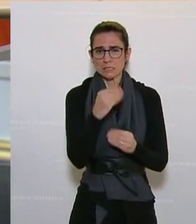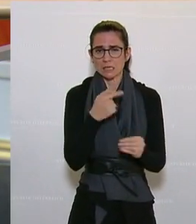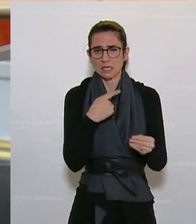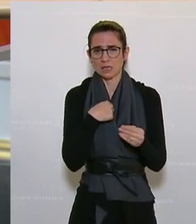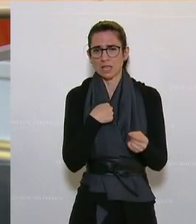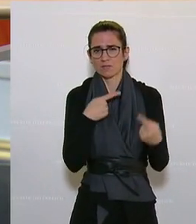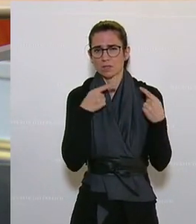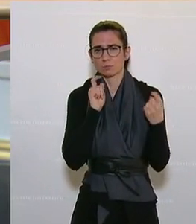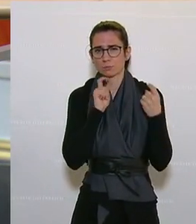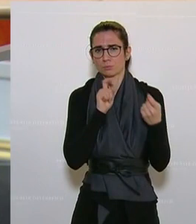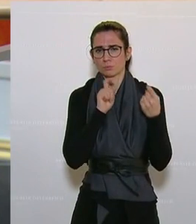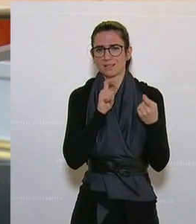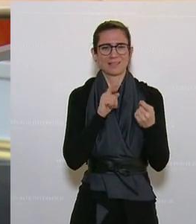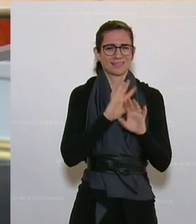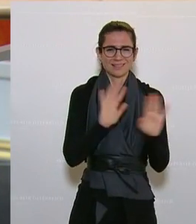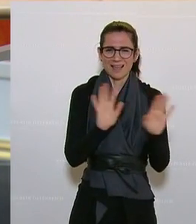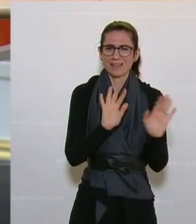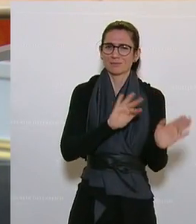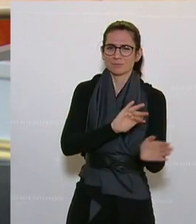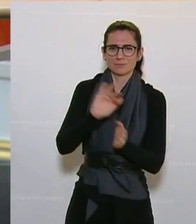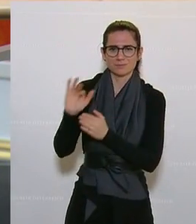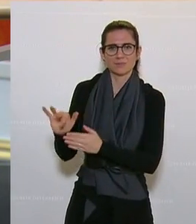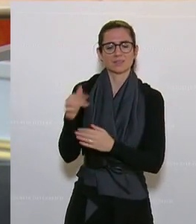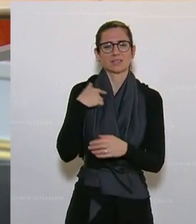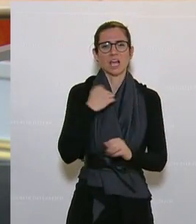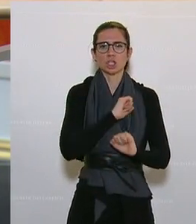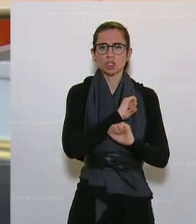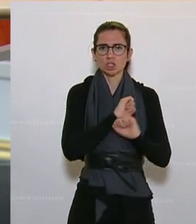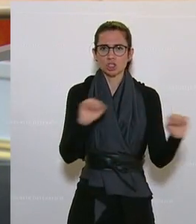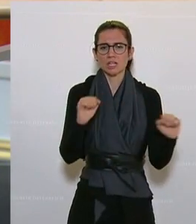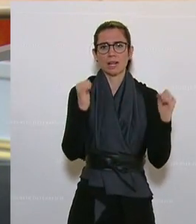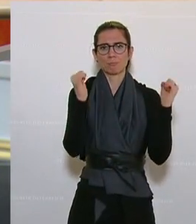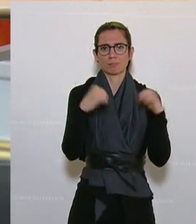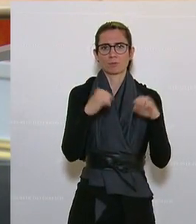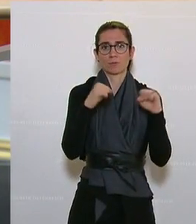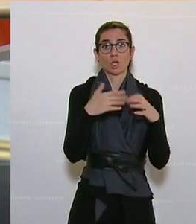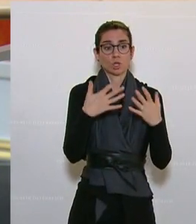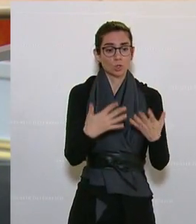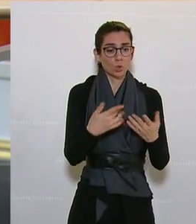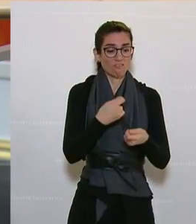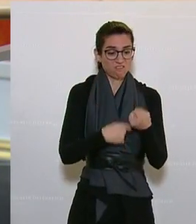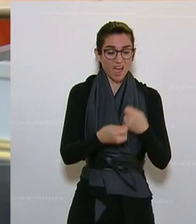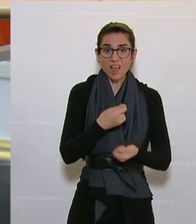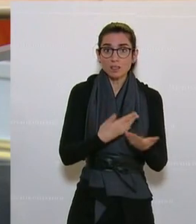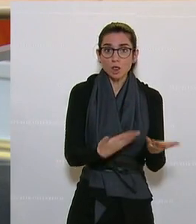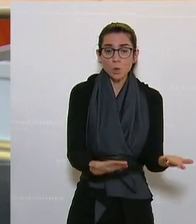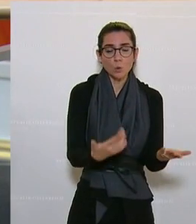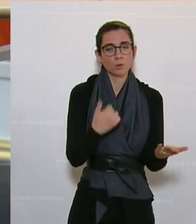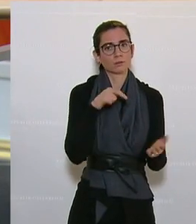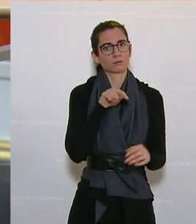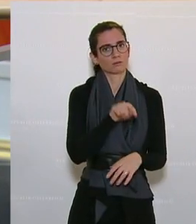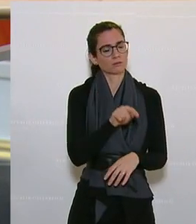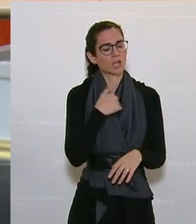rasch zielsicher zu einigen. Und ich glaube, dass diese Verhandlungsführung ist ein Wert an sich in